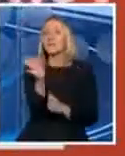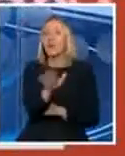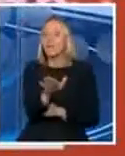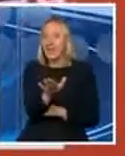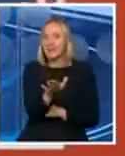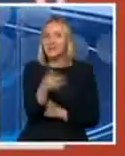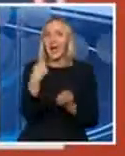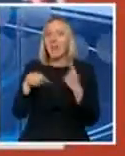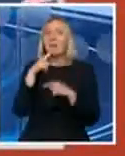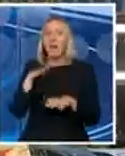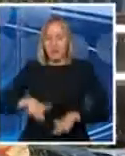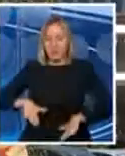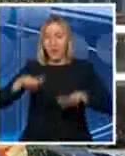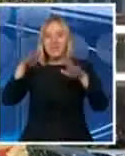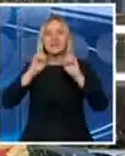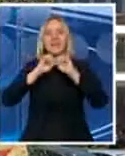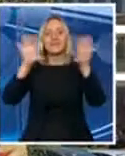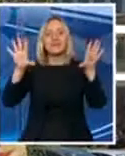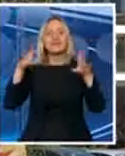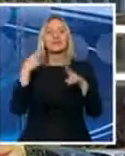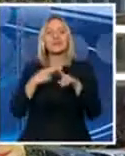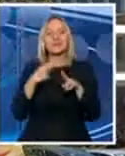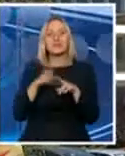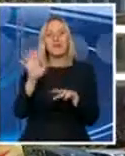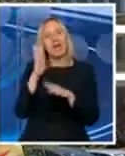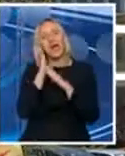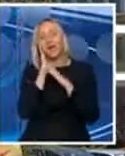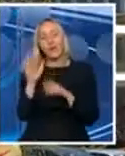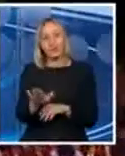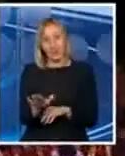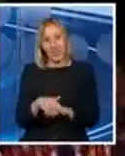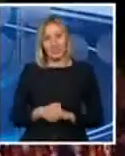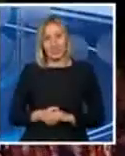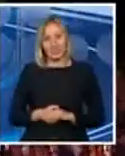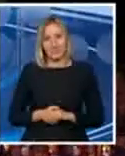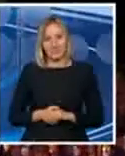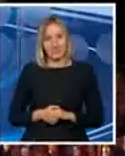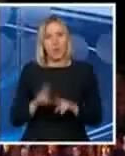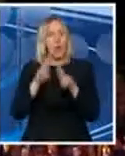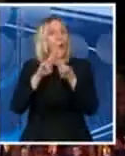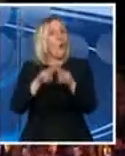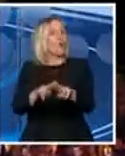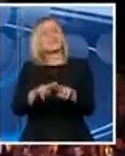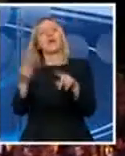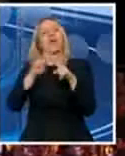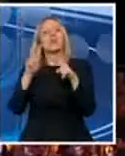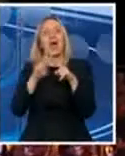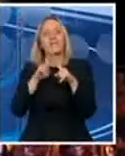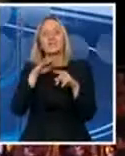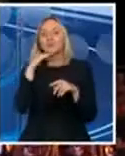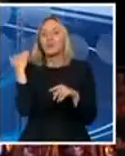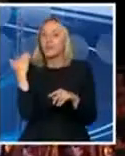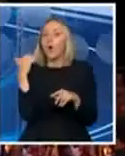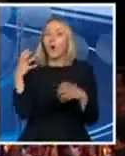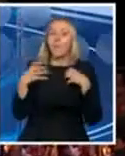nama koji smo odrastali uz emisiju Laku noć deco. Ostavila je svoj pečat u televiziji, pozorištu Boško